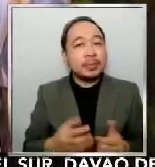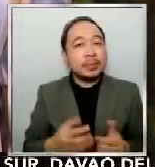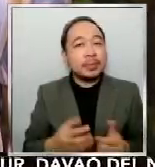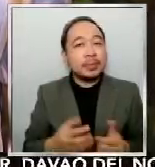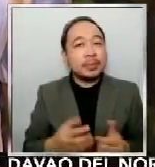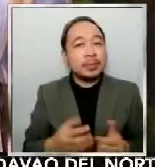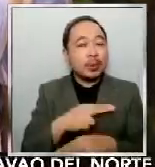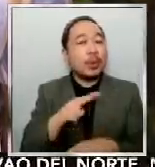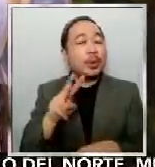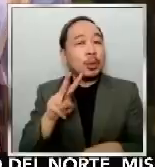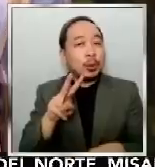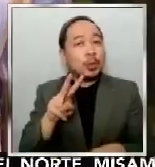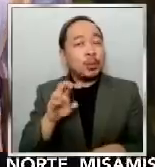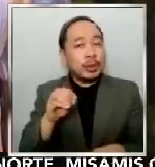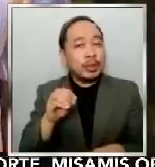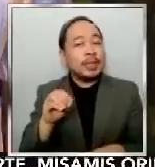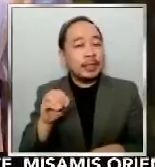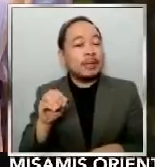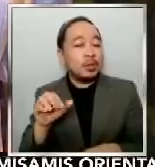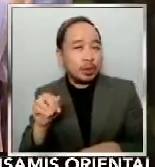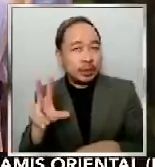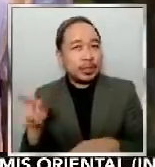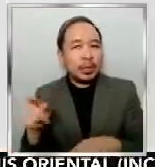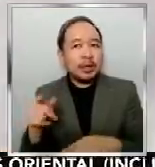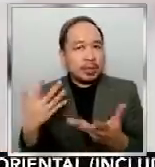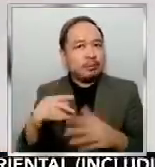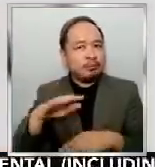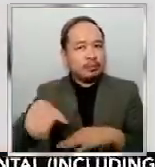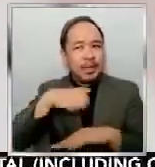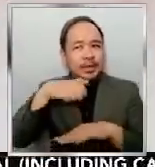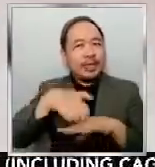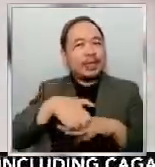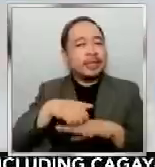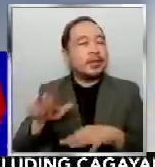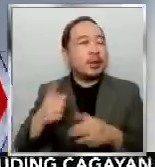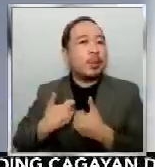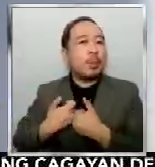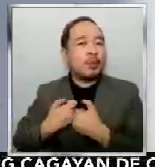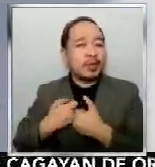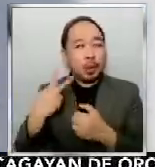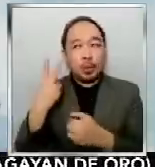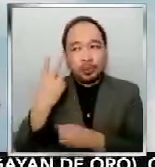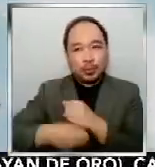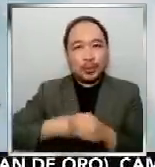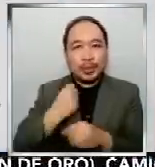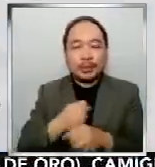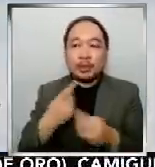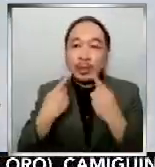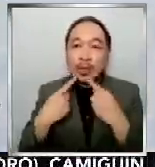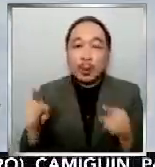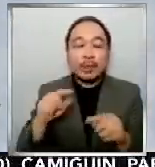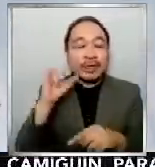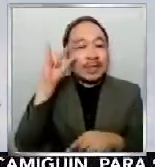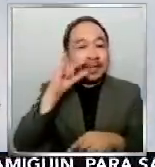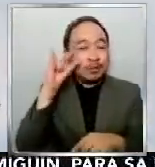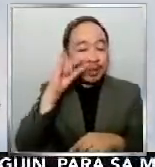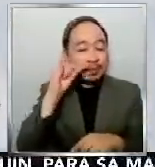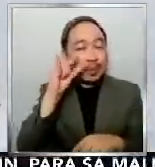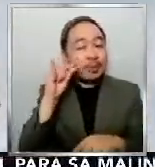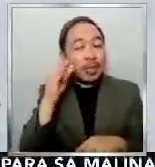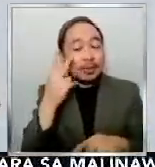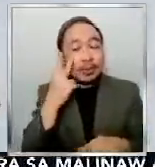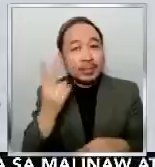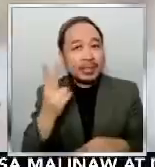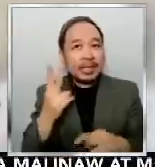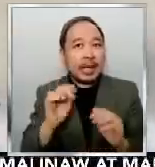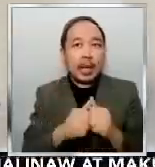Wurzbach sa kanyang boyfriend of 2 years na si Jeremy John C. Inanunsyo yan ni Pia sa Instagram kasabay ng pasilip sa kanilang bakasyon sa